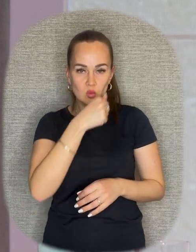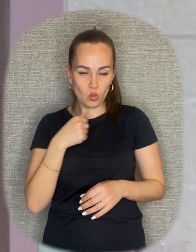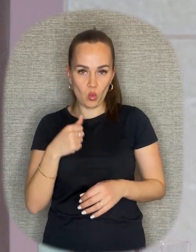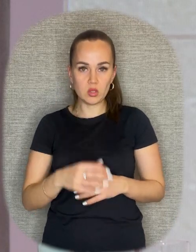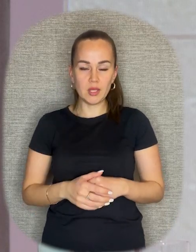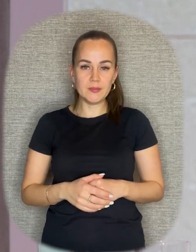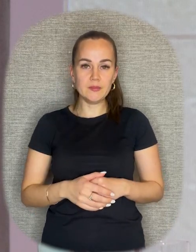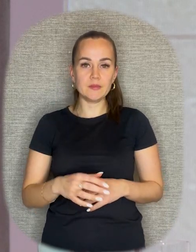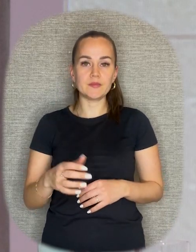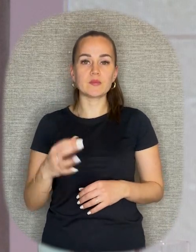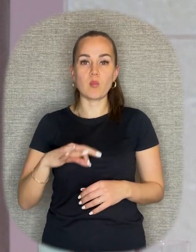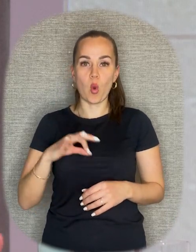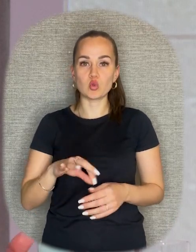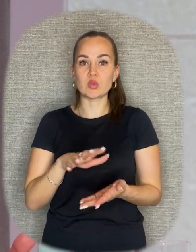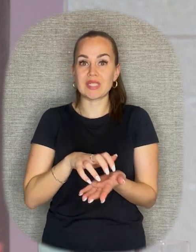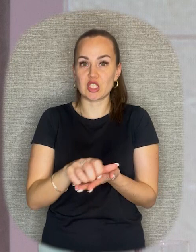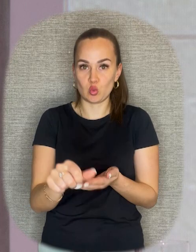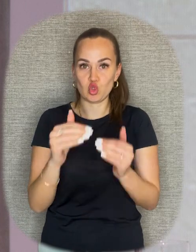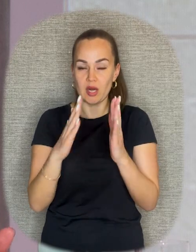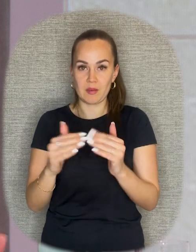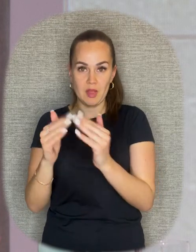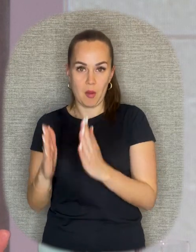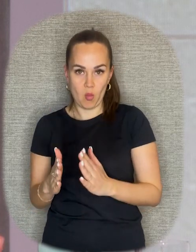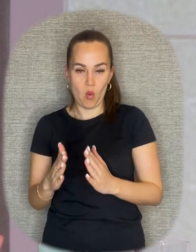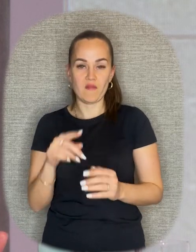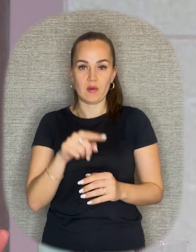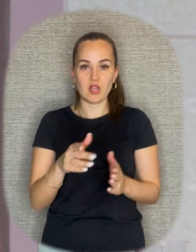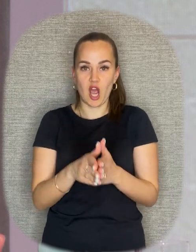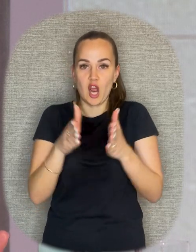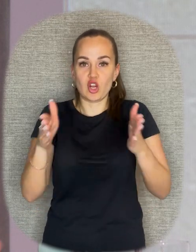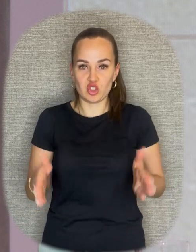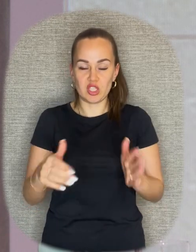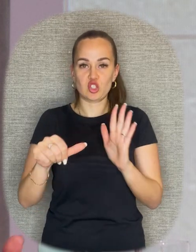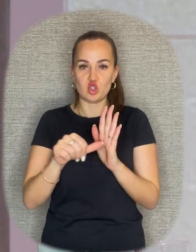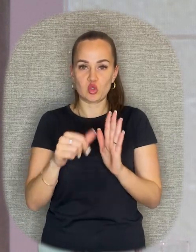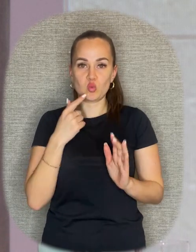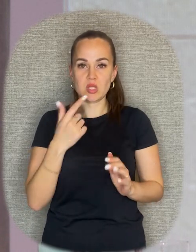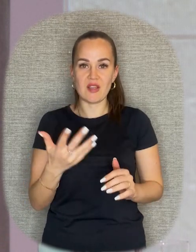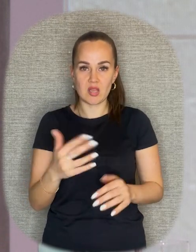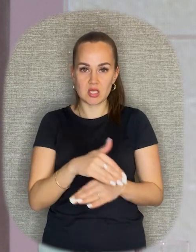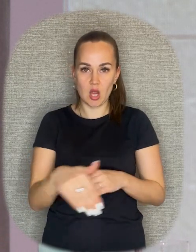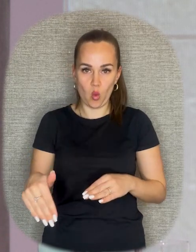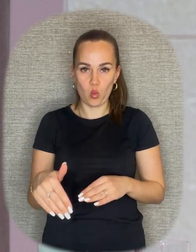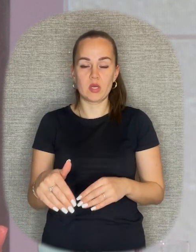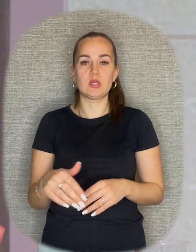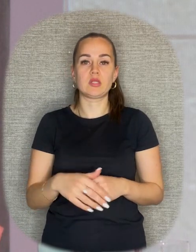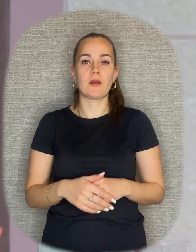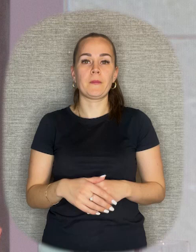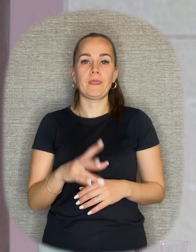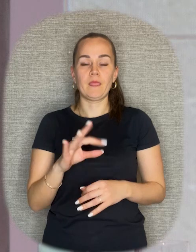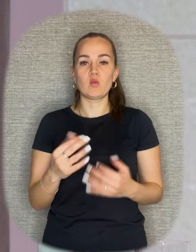Шестой Советской улицы это тоже проект 4т года Пользуясь